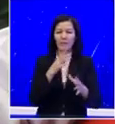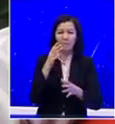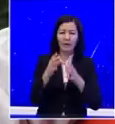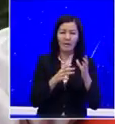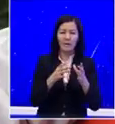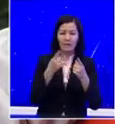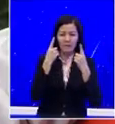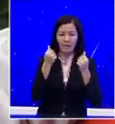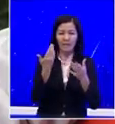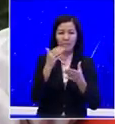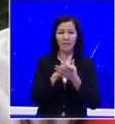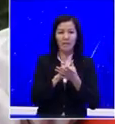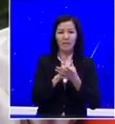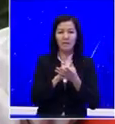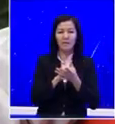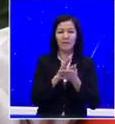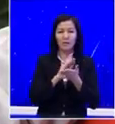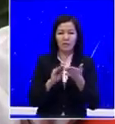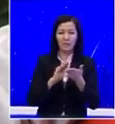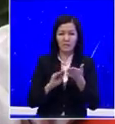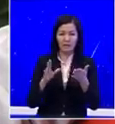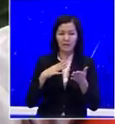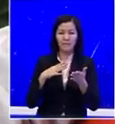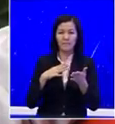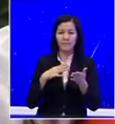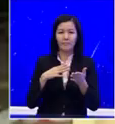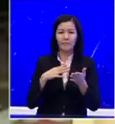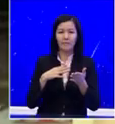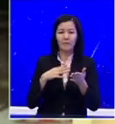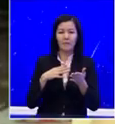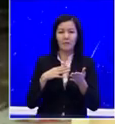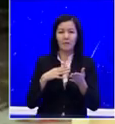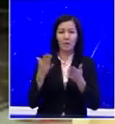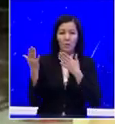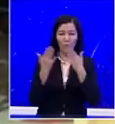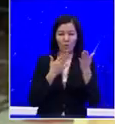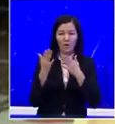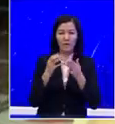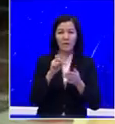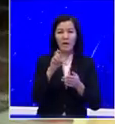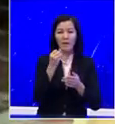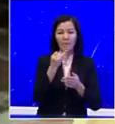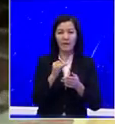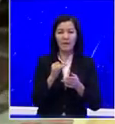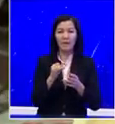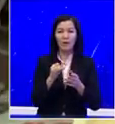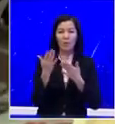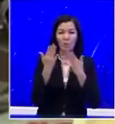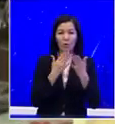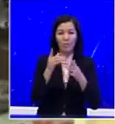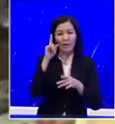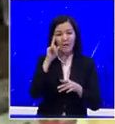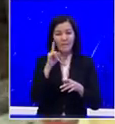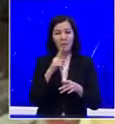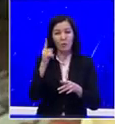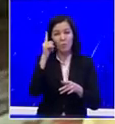адамзаттың қабелілі философтарын бәрі жазылған, соны оқыған. Абай тек қана оқып қойған жоқ, қазақтың ой-санасына